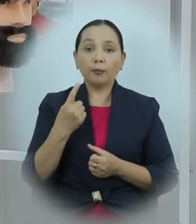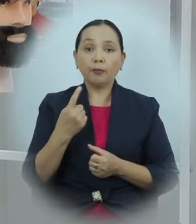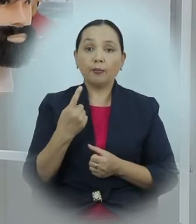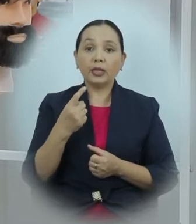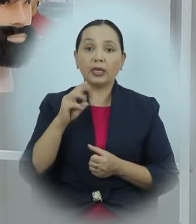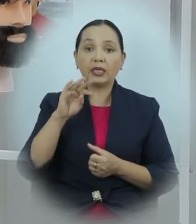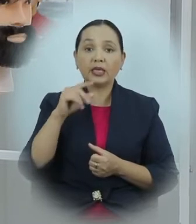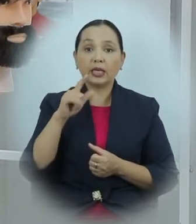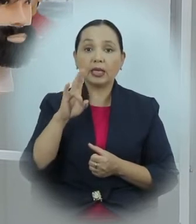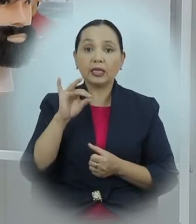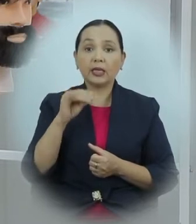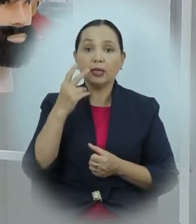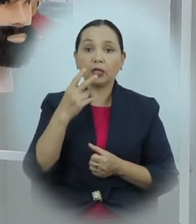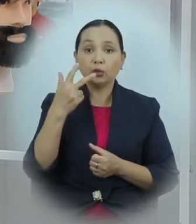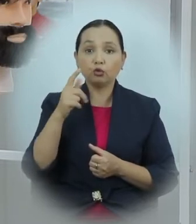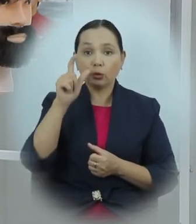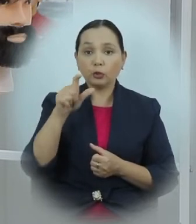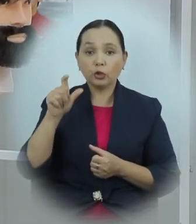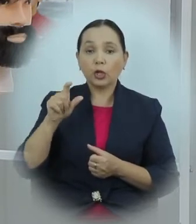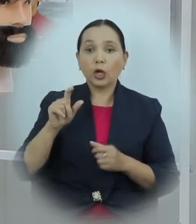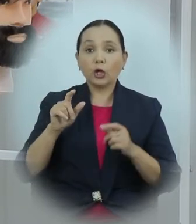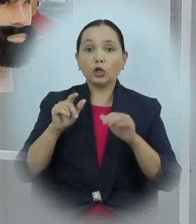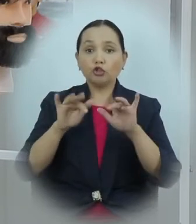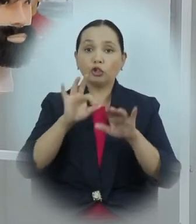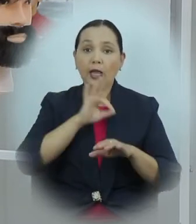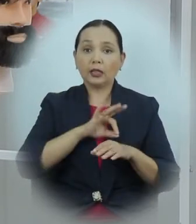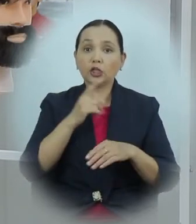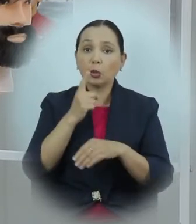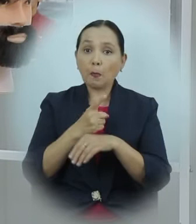Bitta tig'ni 2-3 mijozga ishlatish qat'iyan man etiladi.